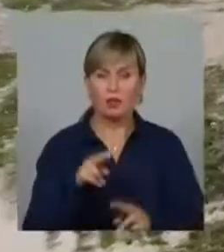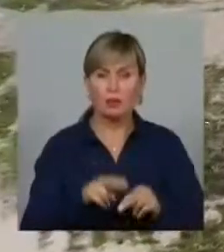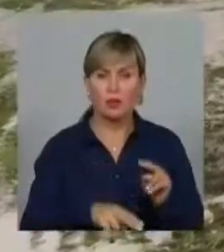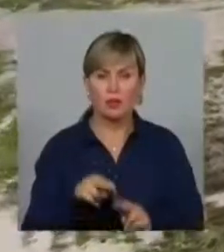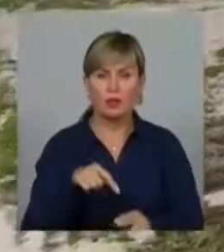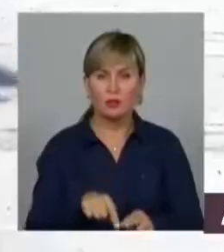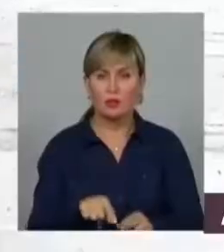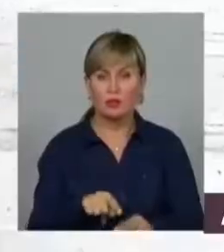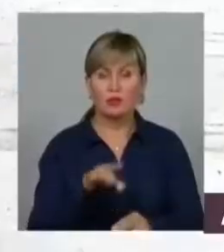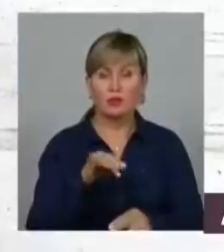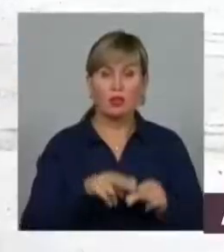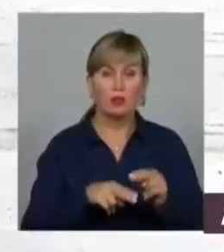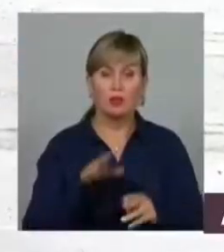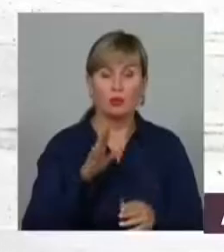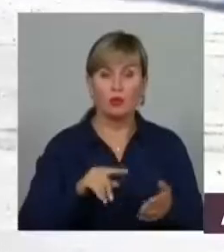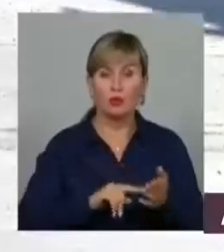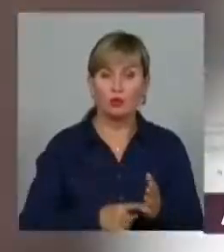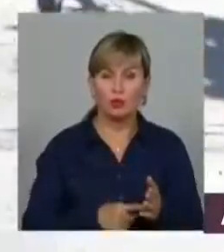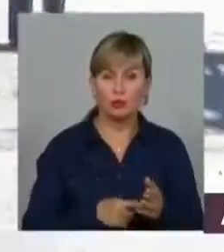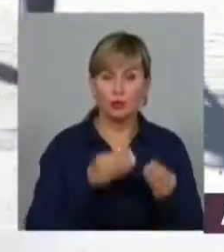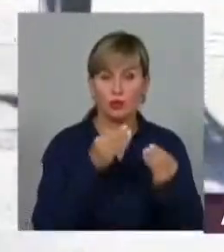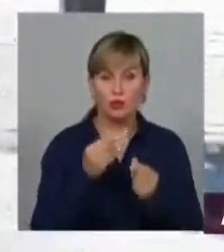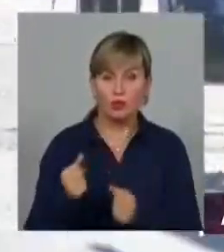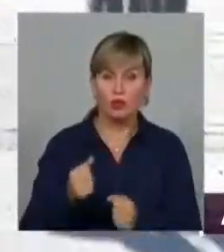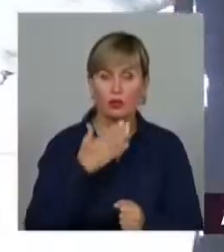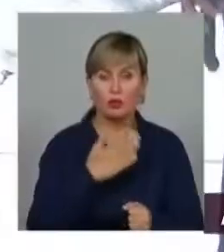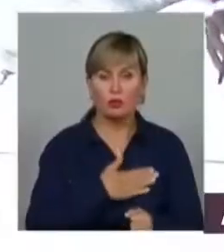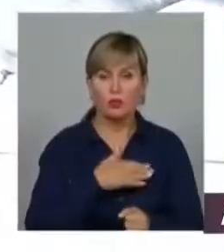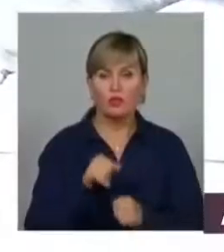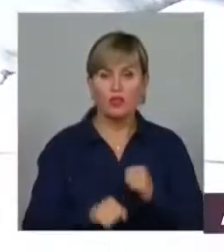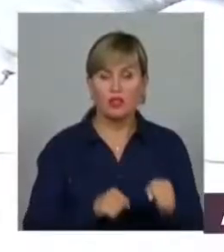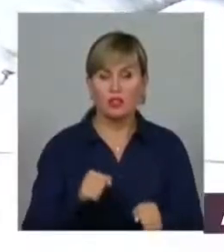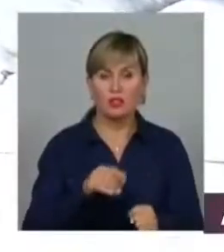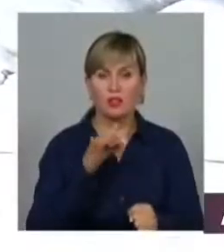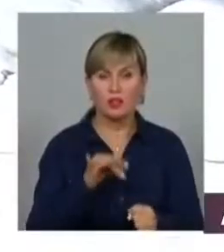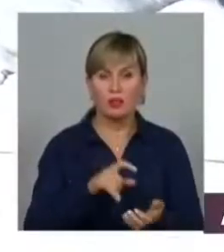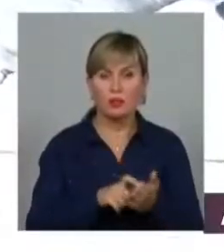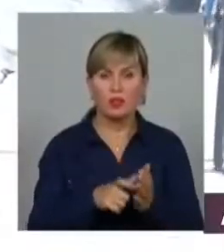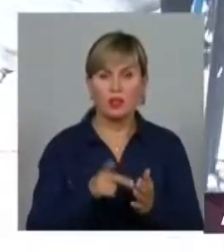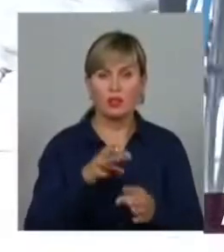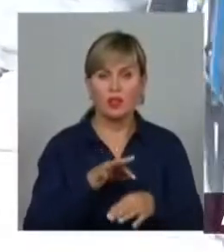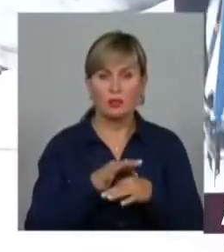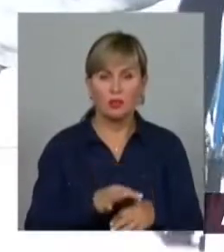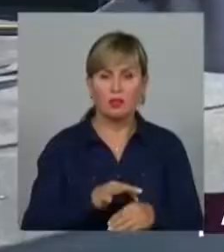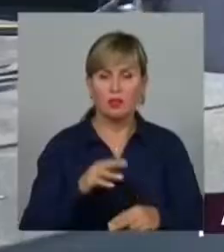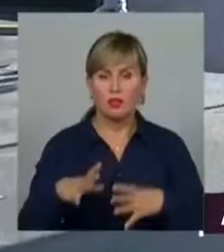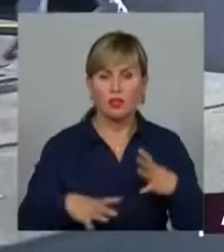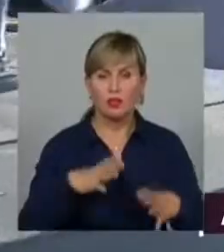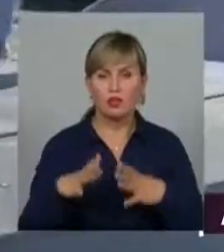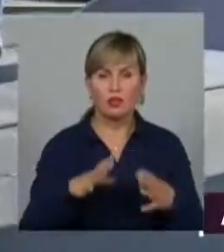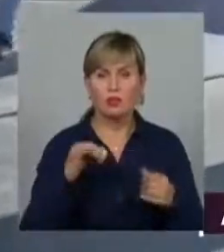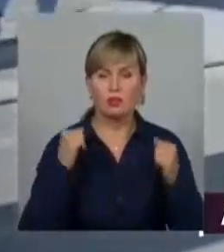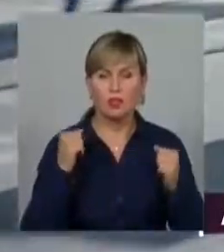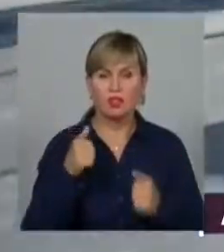скейт-парке объект то не точкой притяжения любителей велосипедных трюков и площадкой для проведения тренировочных сборов и спортивных